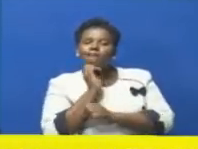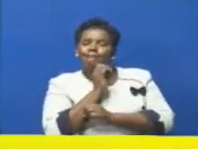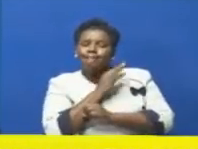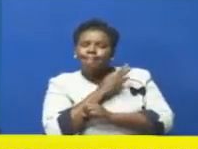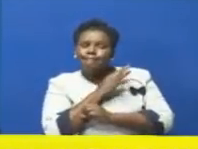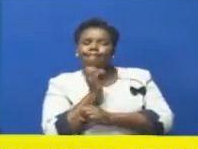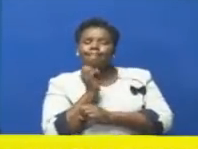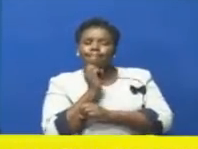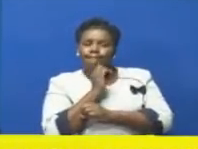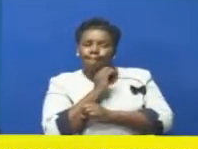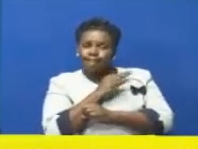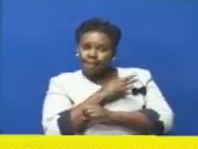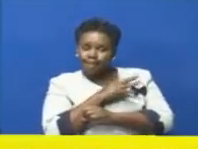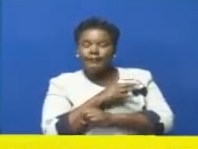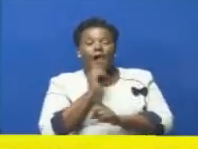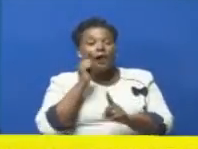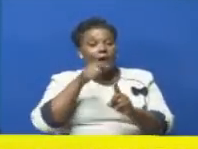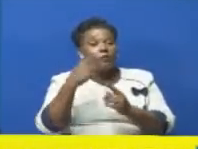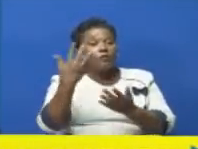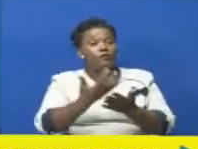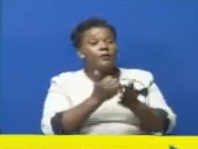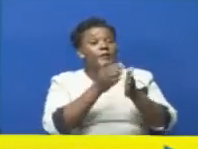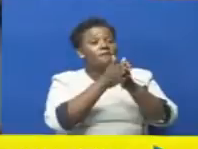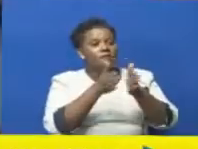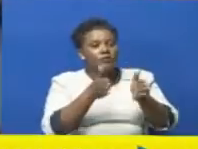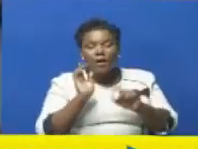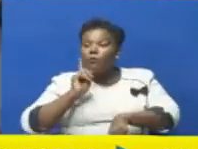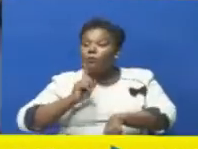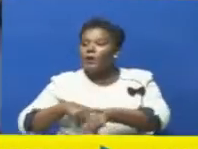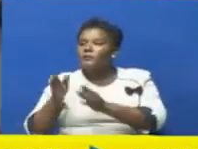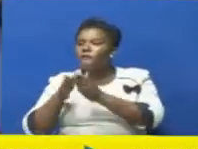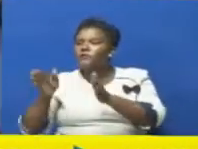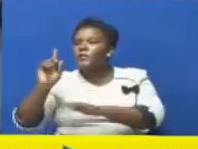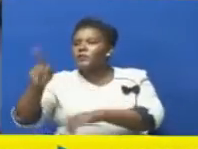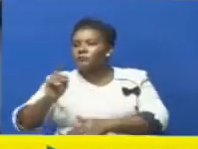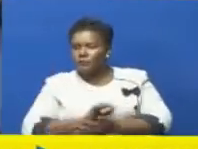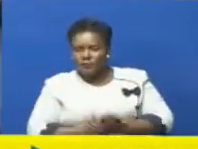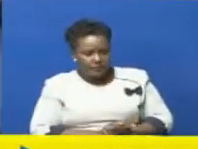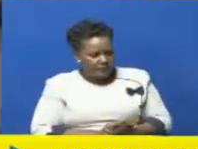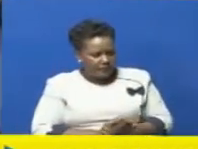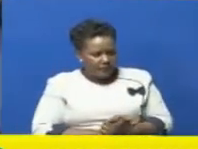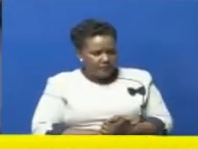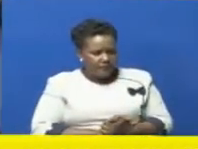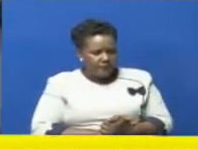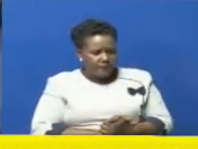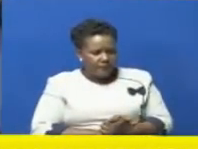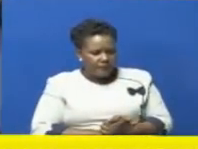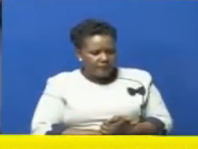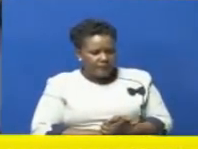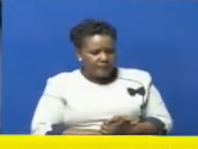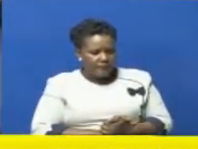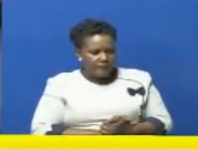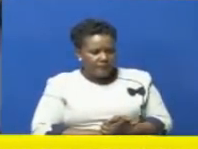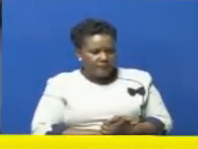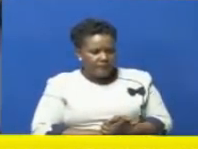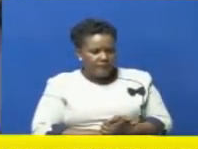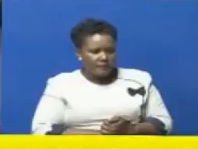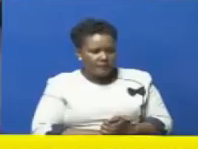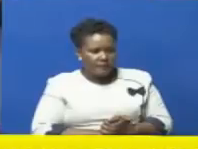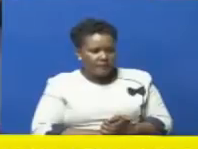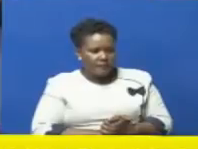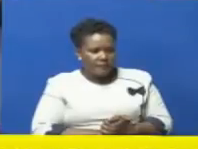fursa mbalimbali ambazo tayari baadhi yake zipo. Niombe CBM pamoja na wadau mlioko hapa,